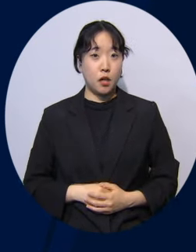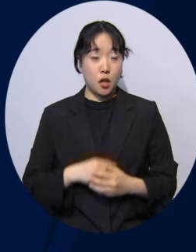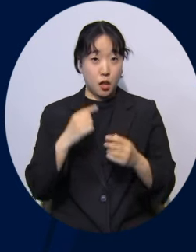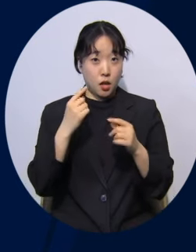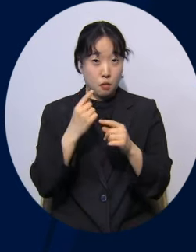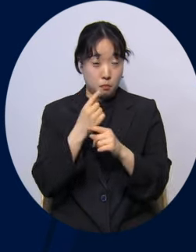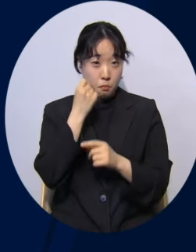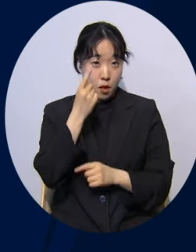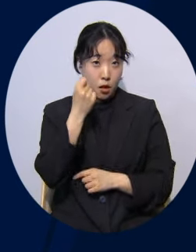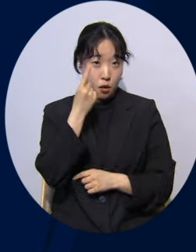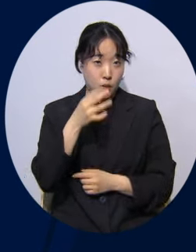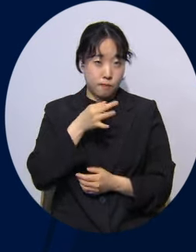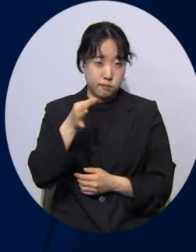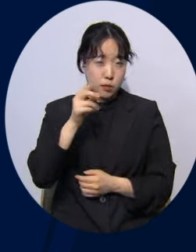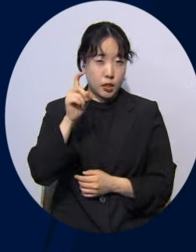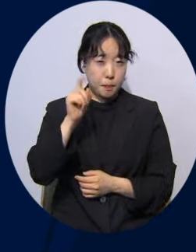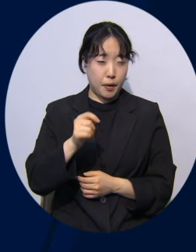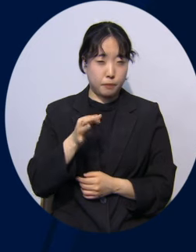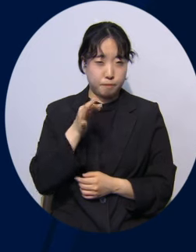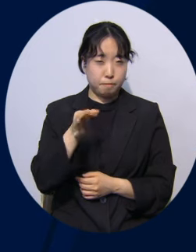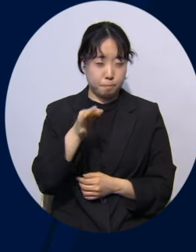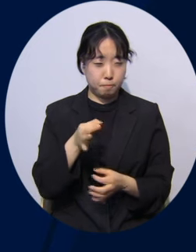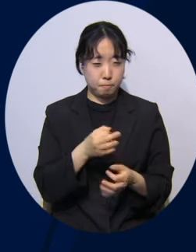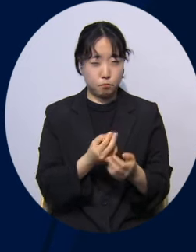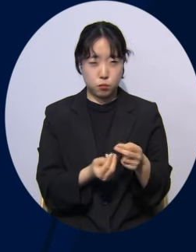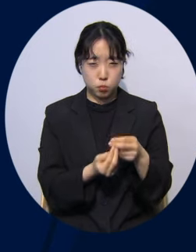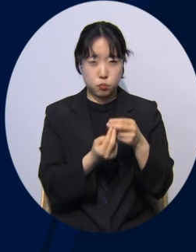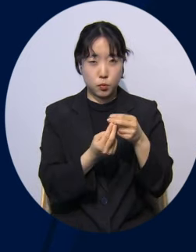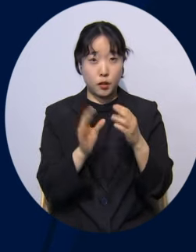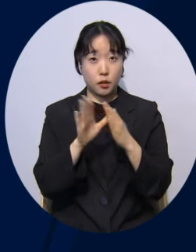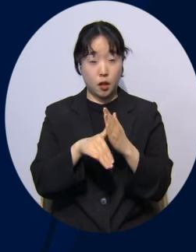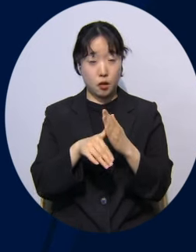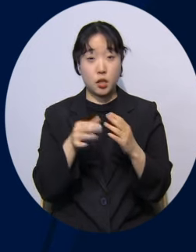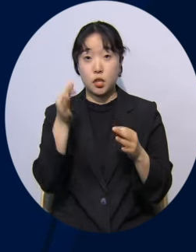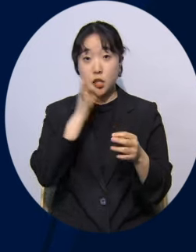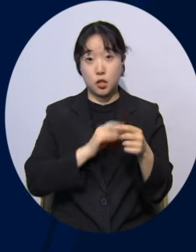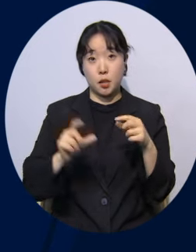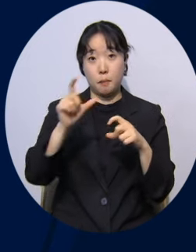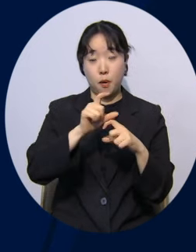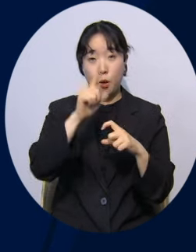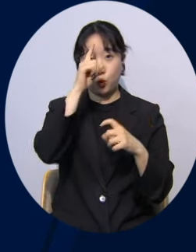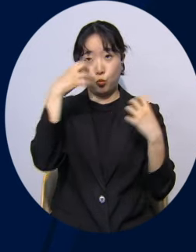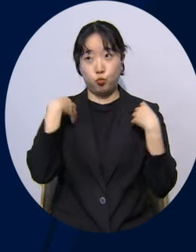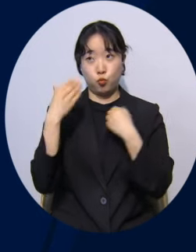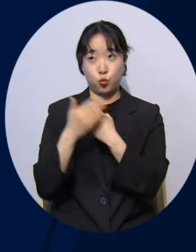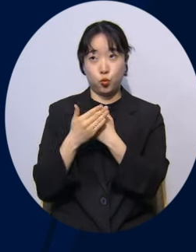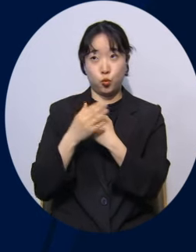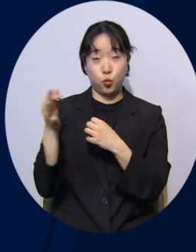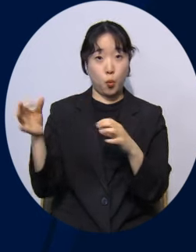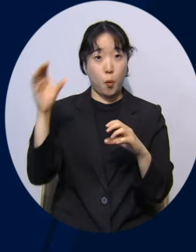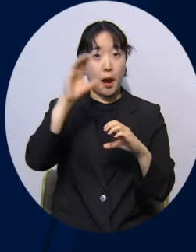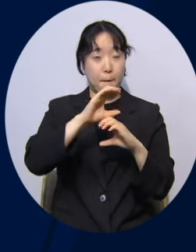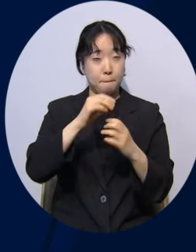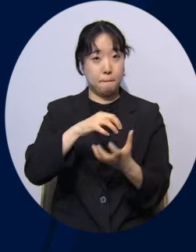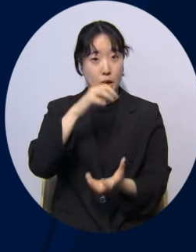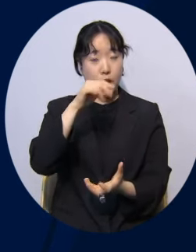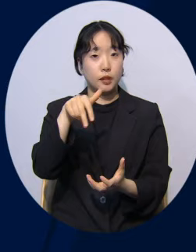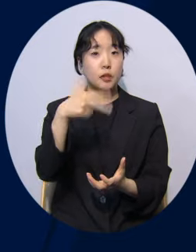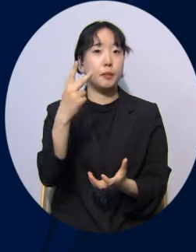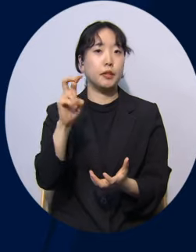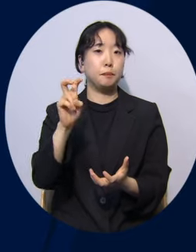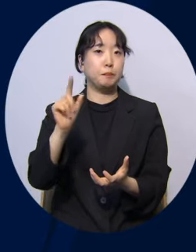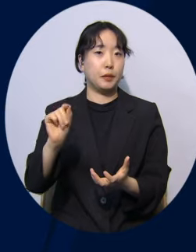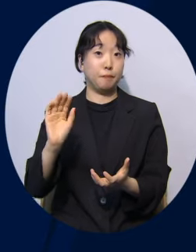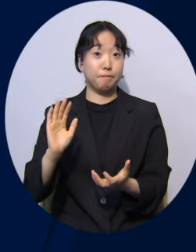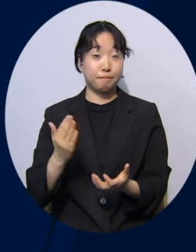후에 저축액과 이자, 정부 지원금을 더해 총 720만 원을 받게 됩니다. 차상위 계층 청년에게는